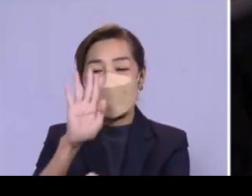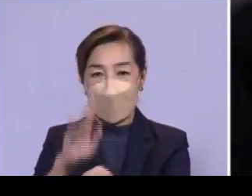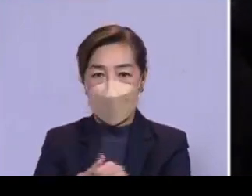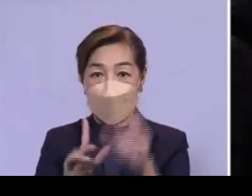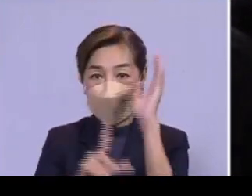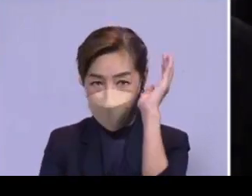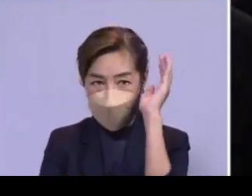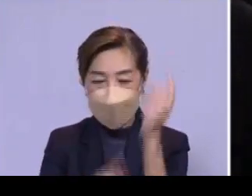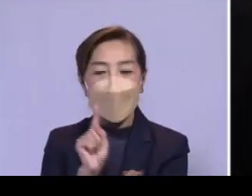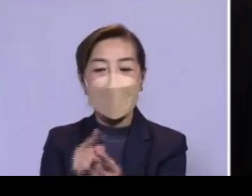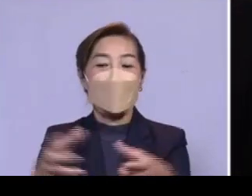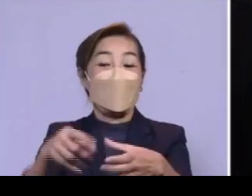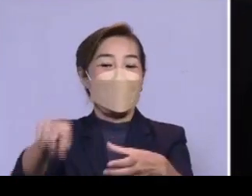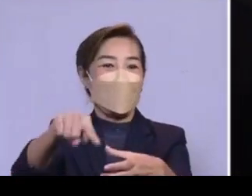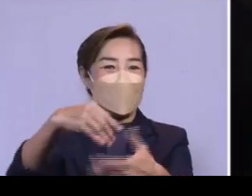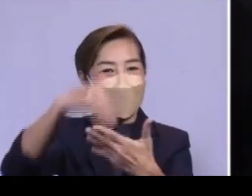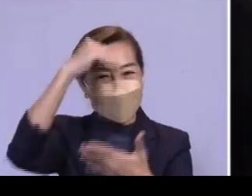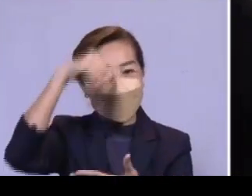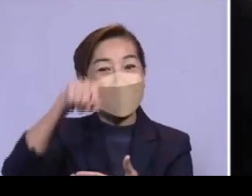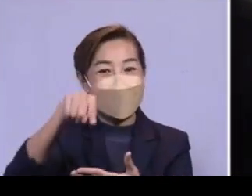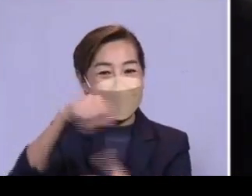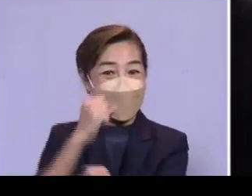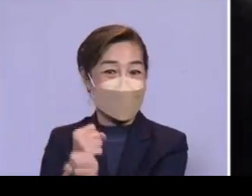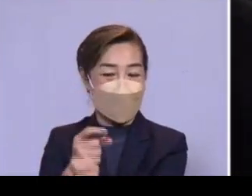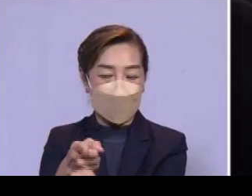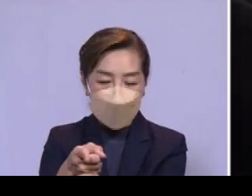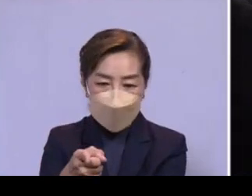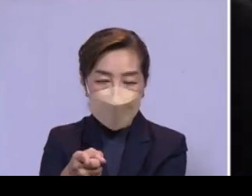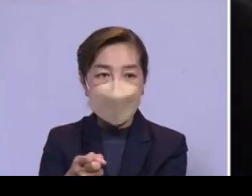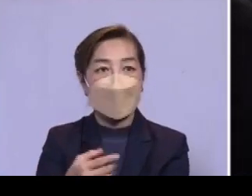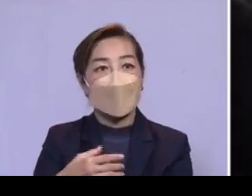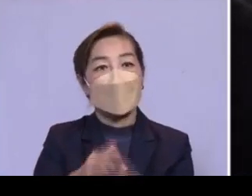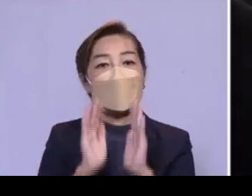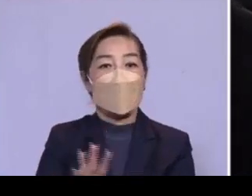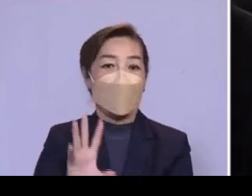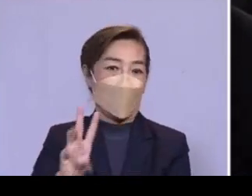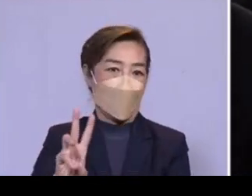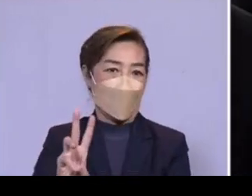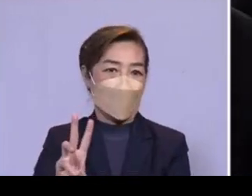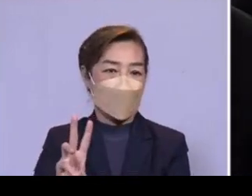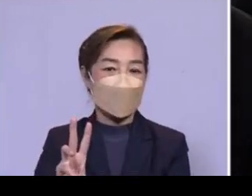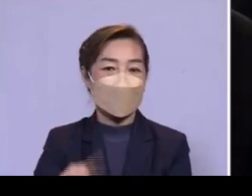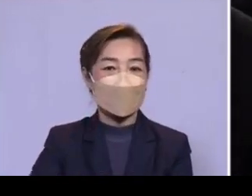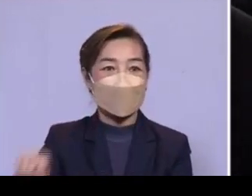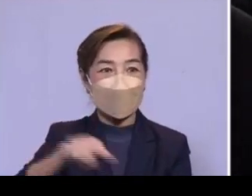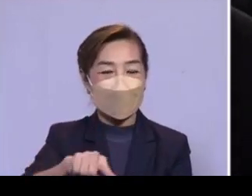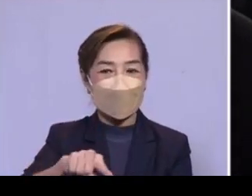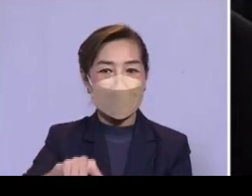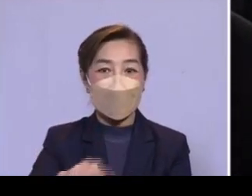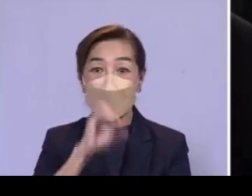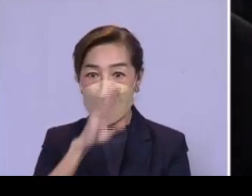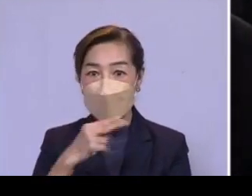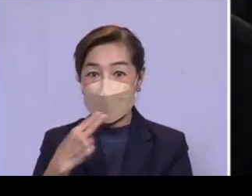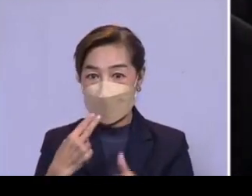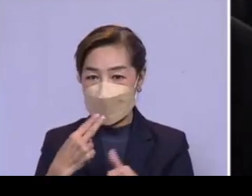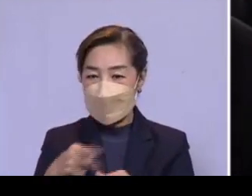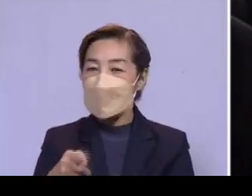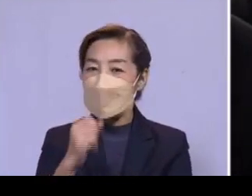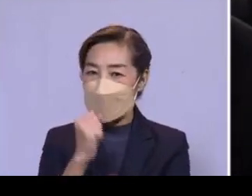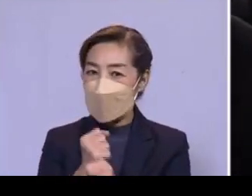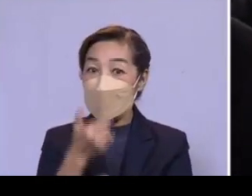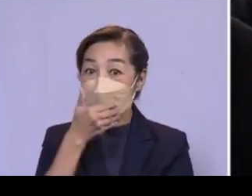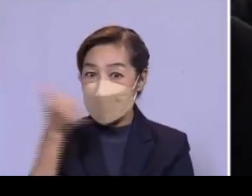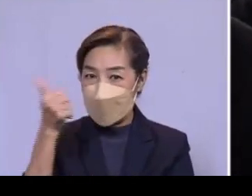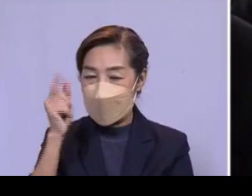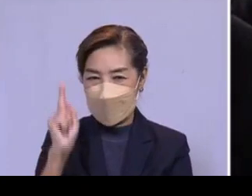โห ก็ไปพบกับน้องๆกลุ่มนี้ครับที่ปรากฏอยู่ในคลิปเป็นน้องๆ6คนด้วยกัน ค่ะ ต้องเอ่ยชื่อครับคนทำดีเราต้องชื่นช